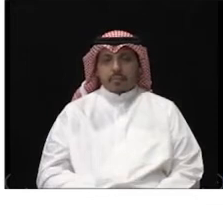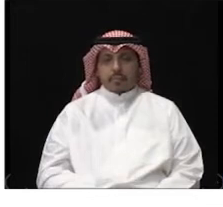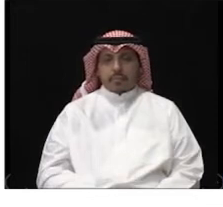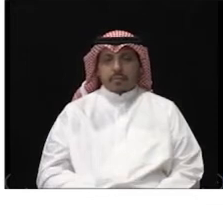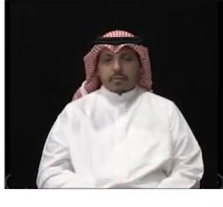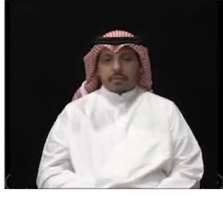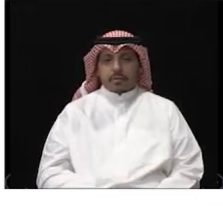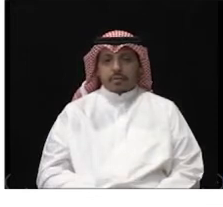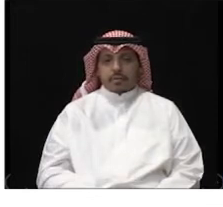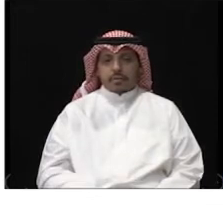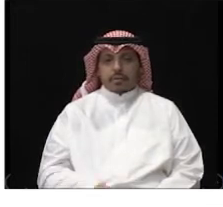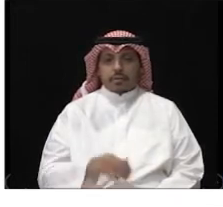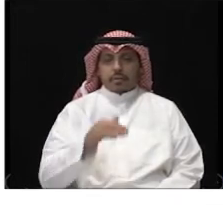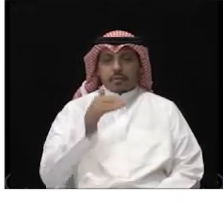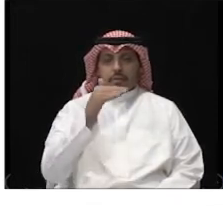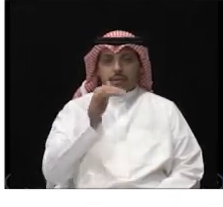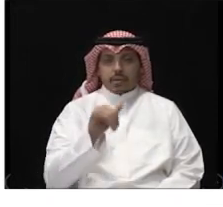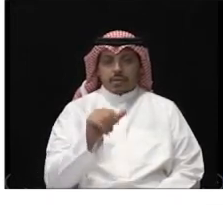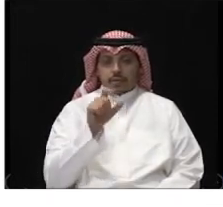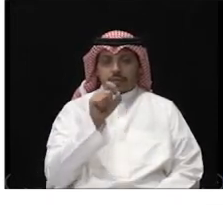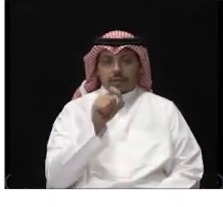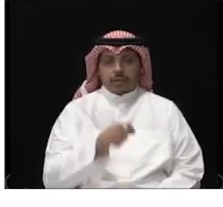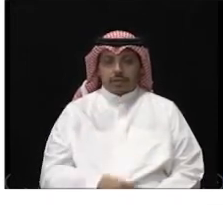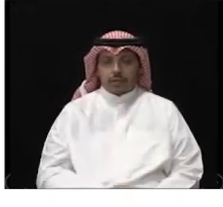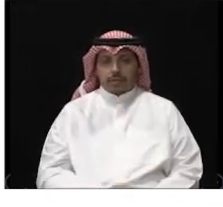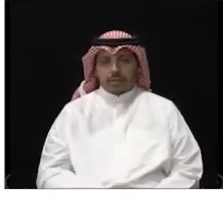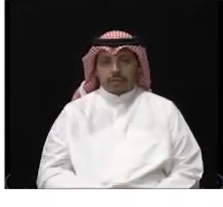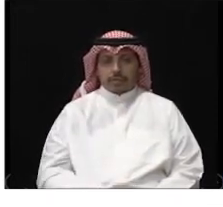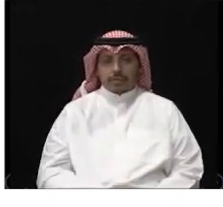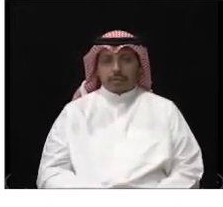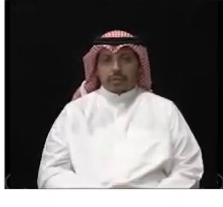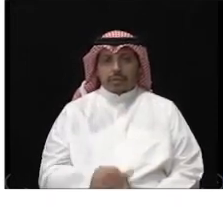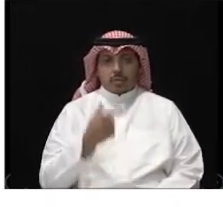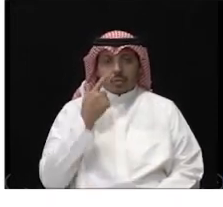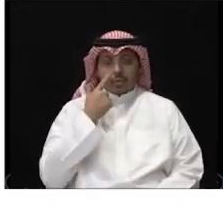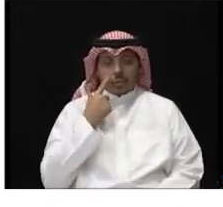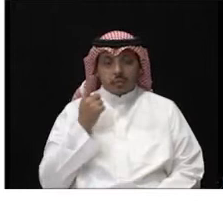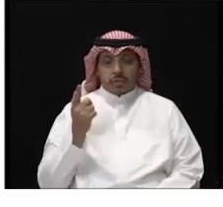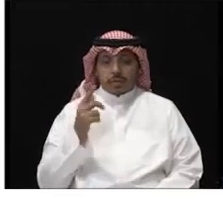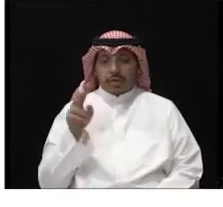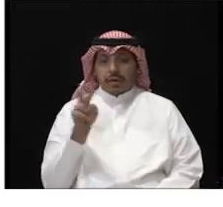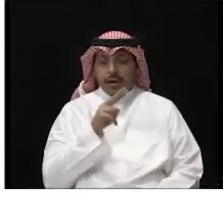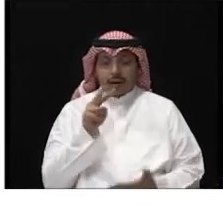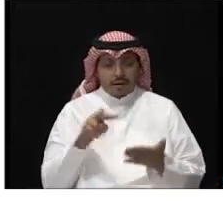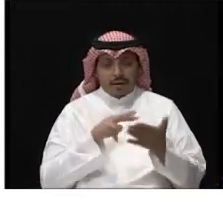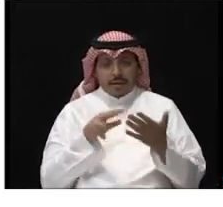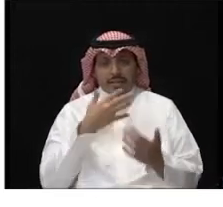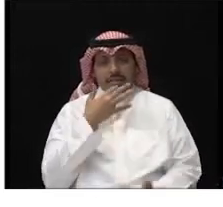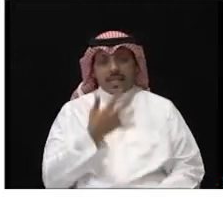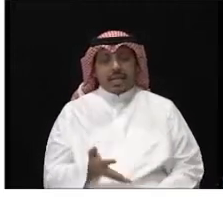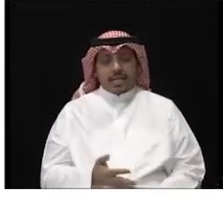خي ف خي ف. لاحظ كيف تكون القراءة سهلة وميسرة